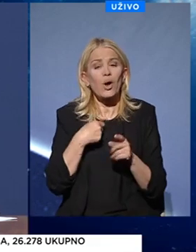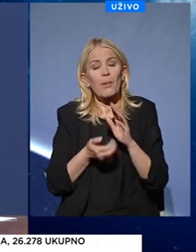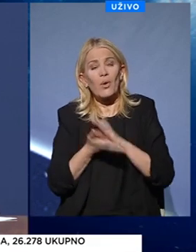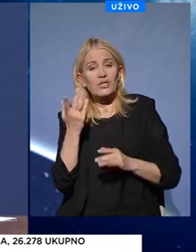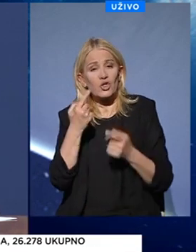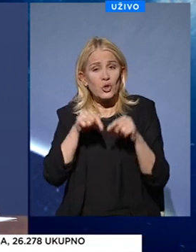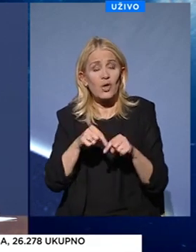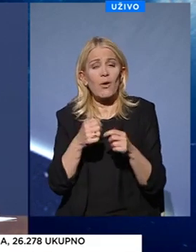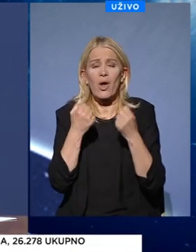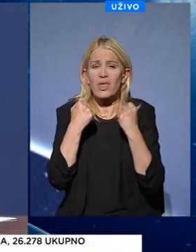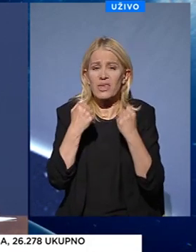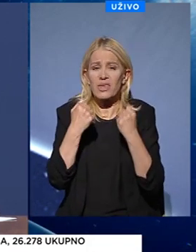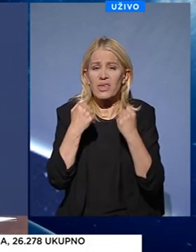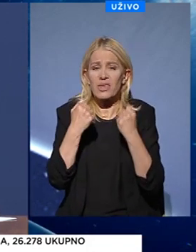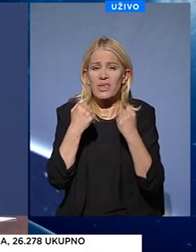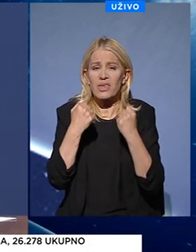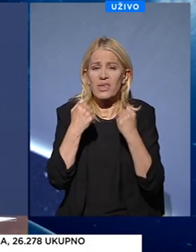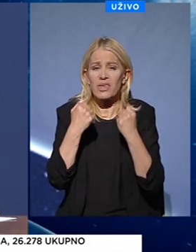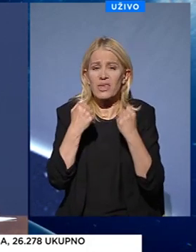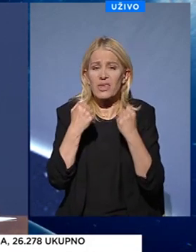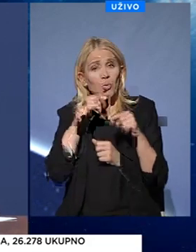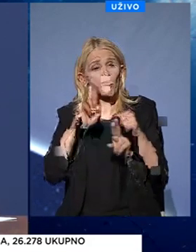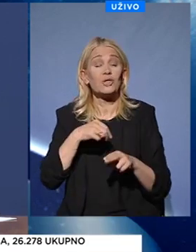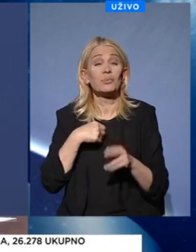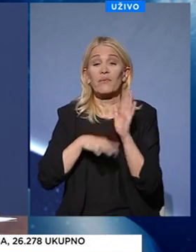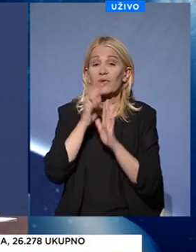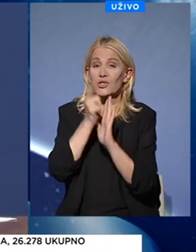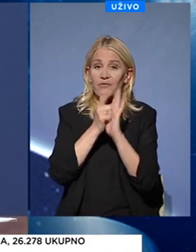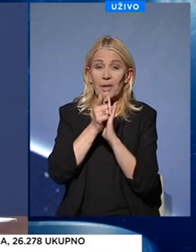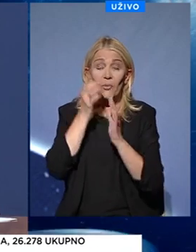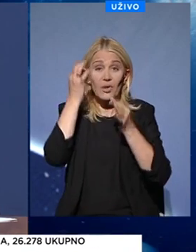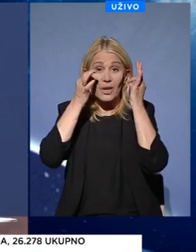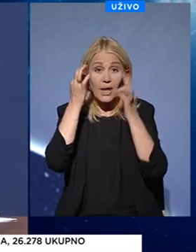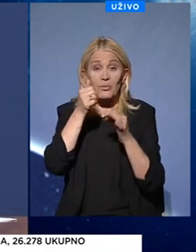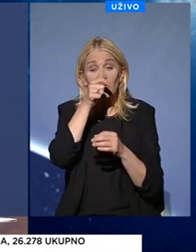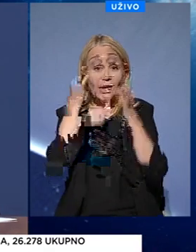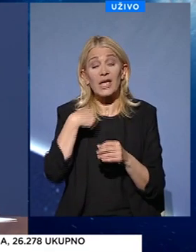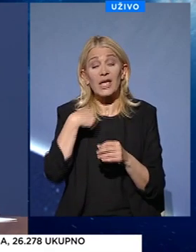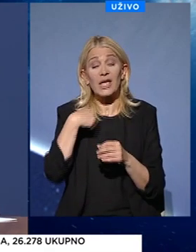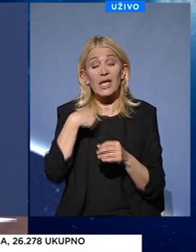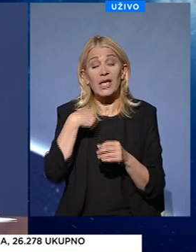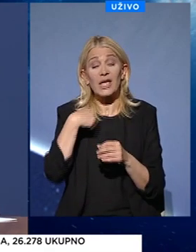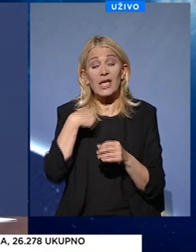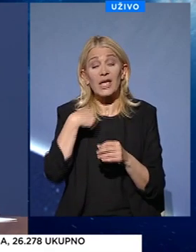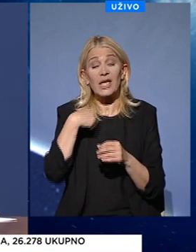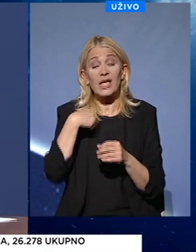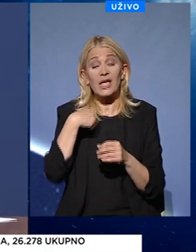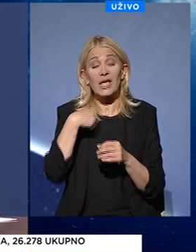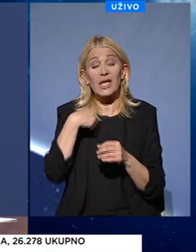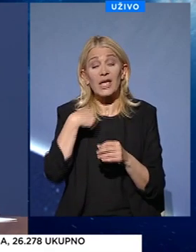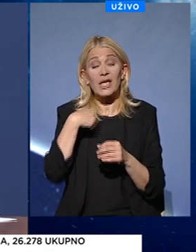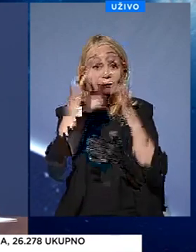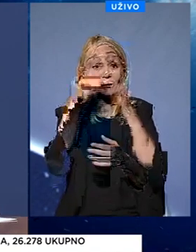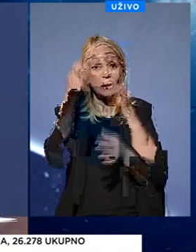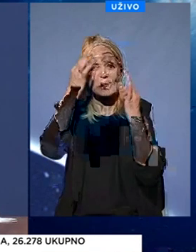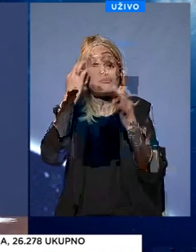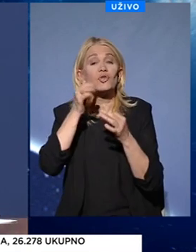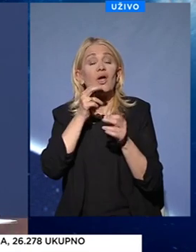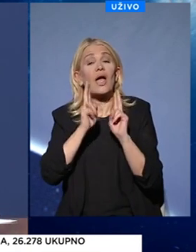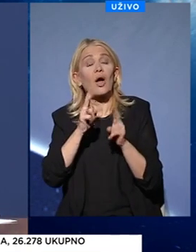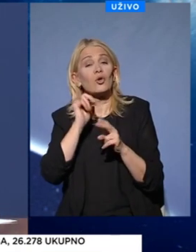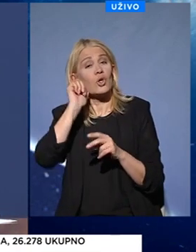ovoga jači, moramo da izađemo bolji, imat ćemo više vremena da razmišljamo i šta smo radili do sada i kako smo radili, i da razmišljamo i kako